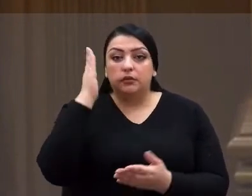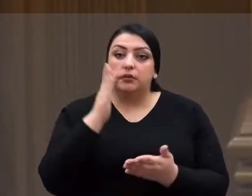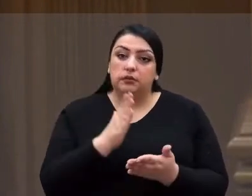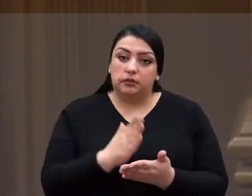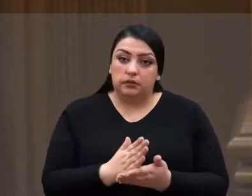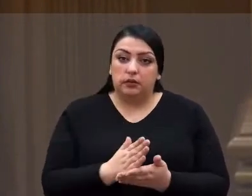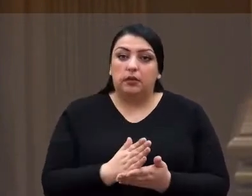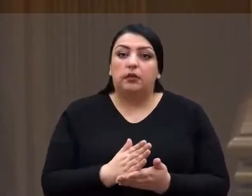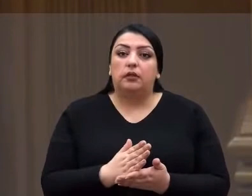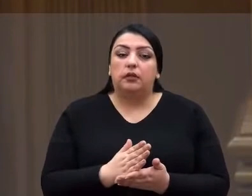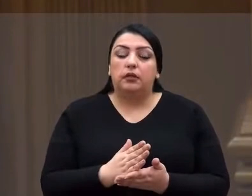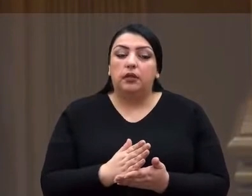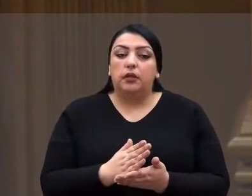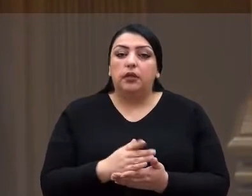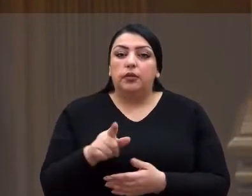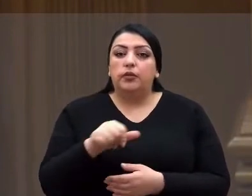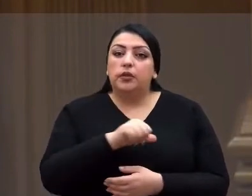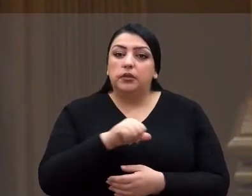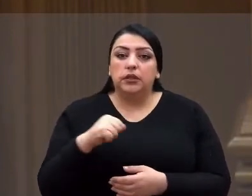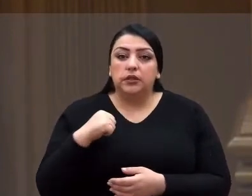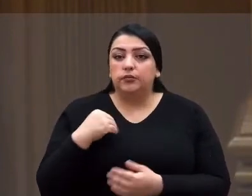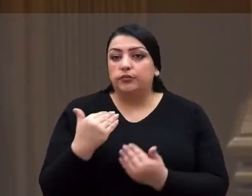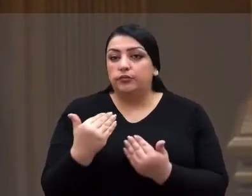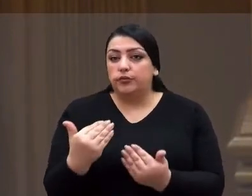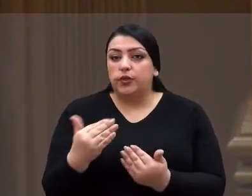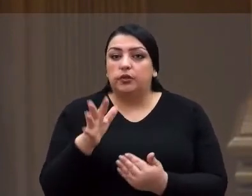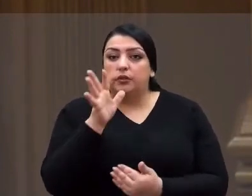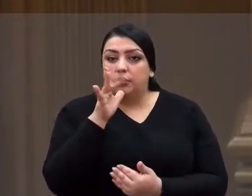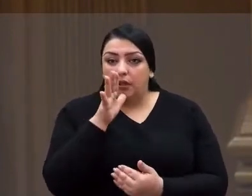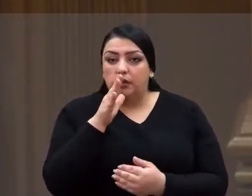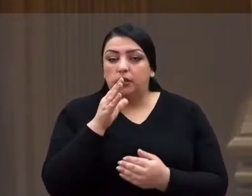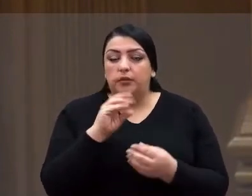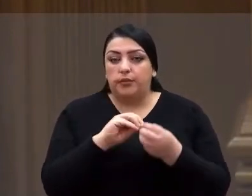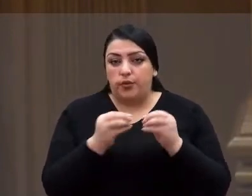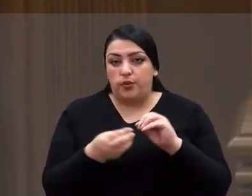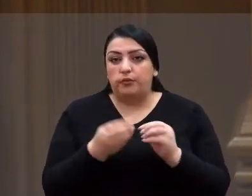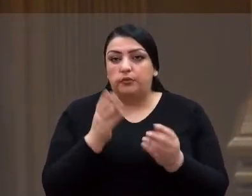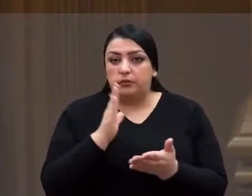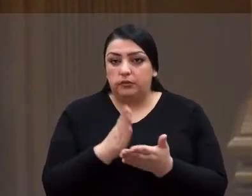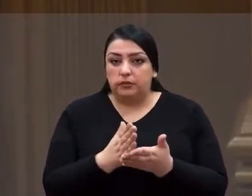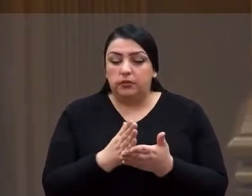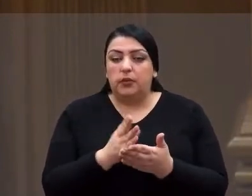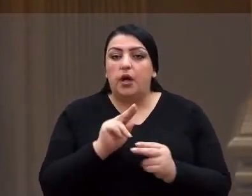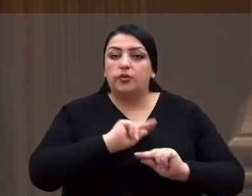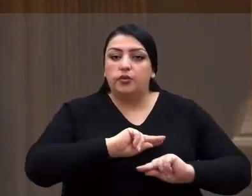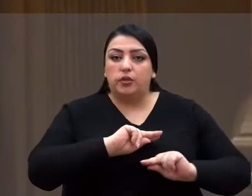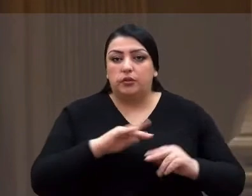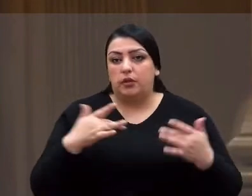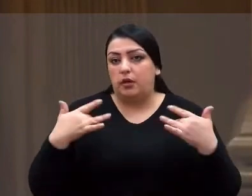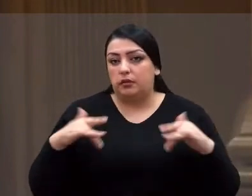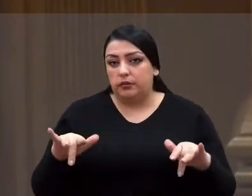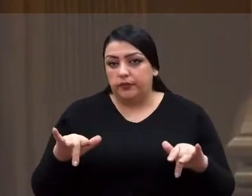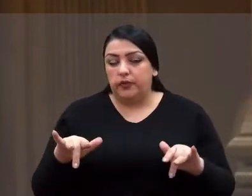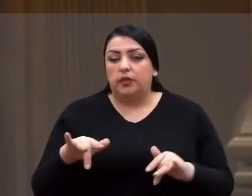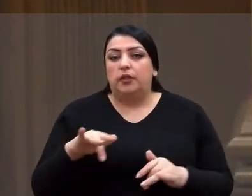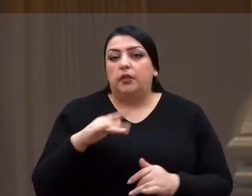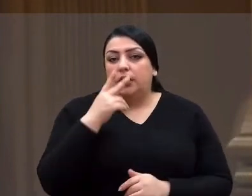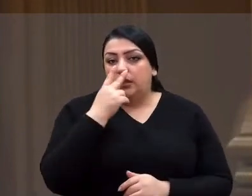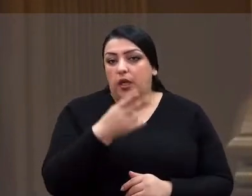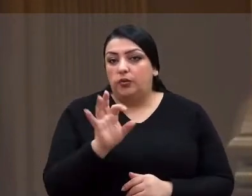որ ինքնին տարիքը խնդրարույց է որպես աշխատանքից ազատման հիմք դիտարկելը։